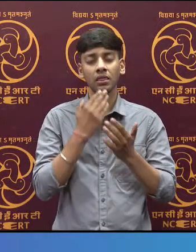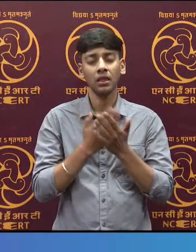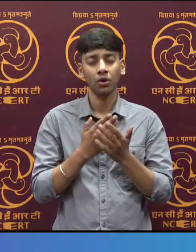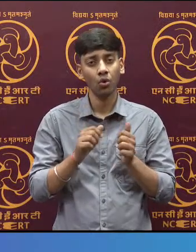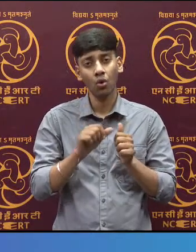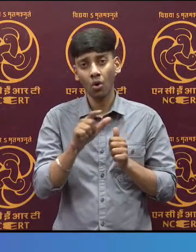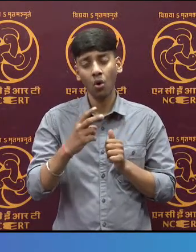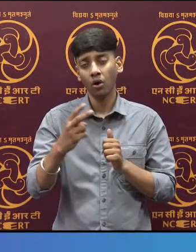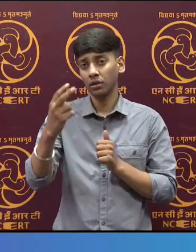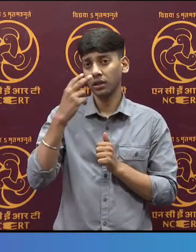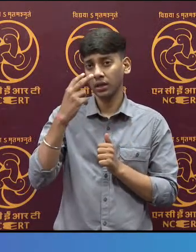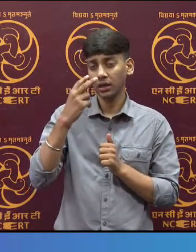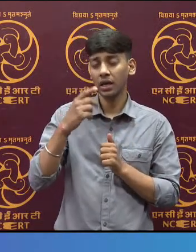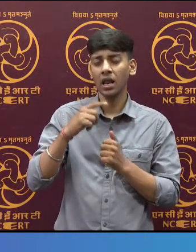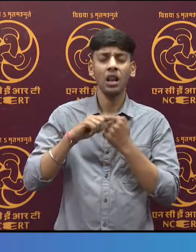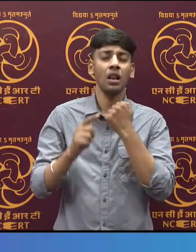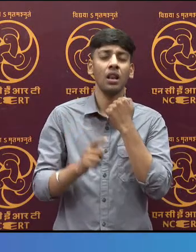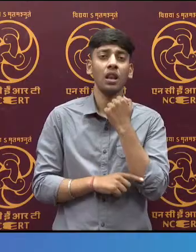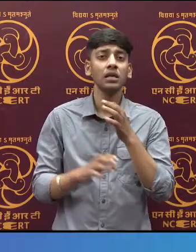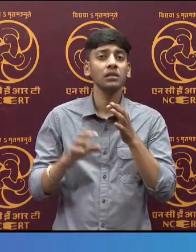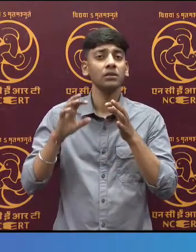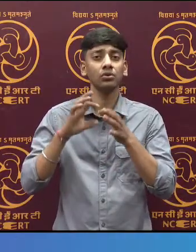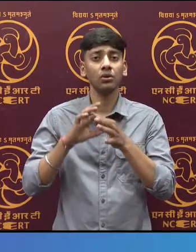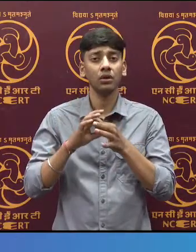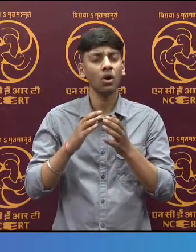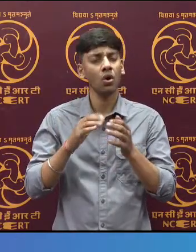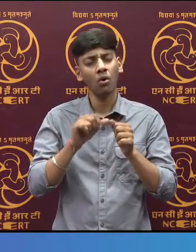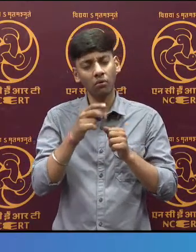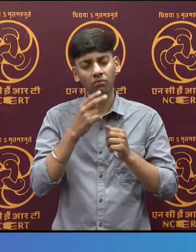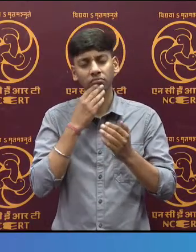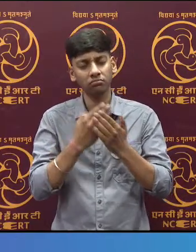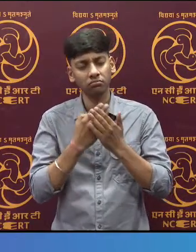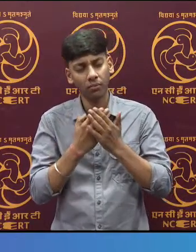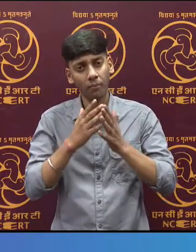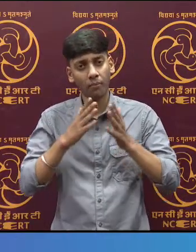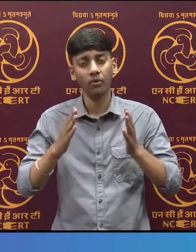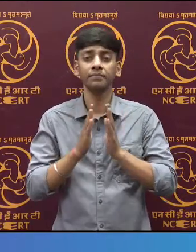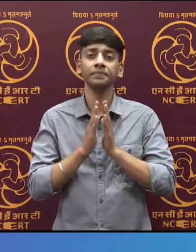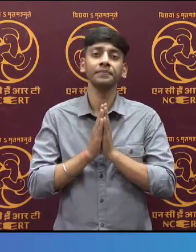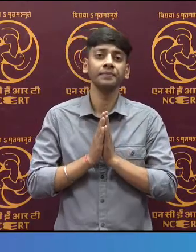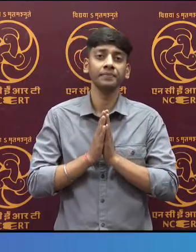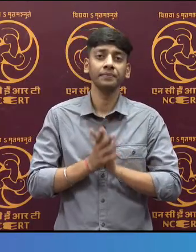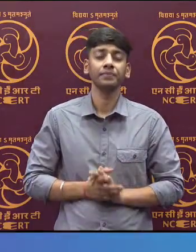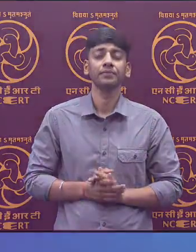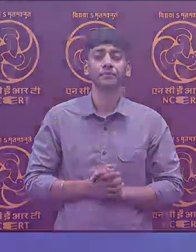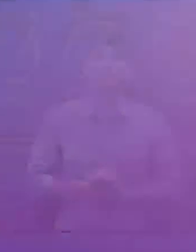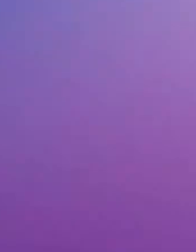फॉर ज्वाइनिंग अस टिल लास्ट. एक बार फिर से मैं आप सभी का धन्यवाद करना चाहूँगी एंड नमस्कार.